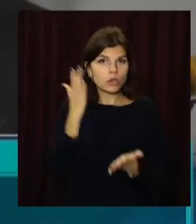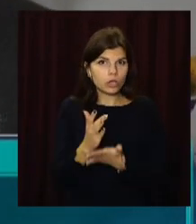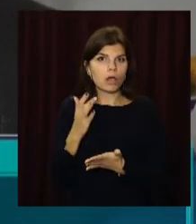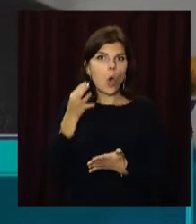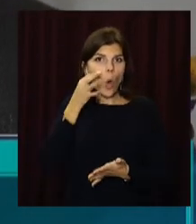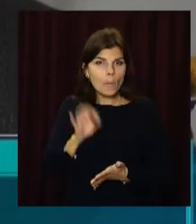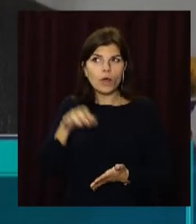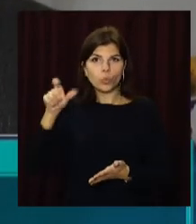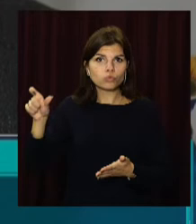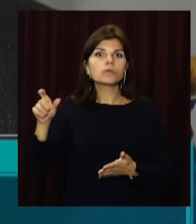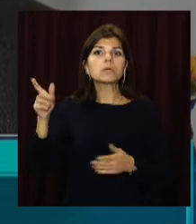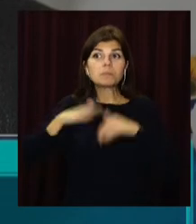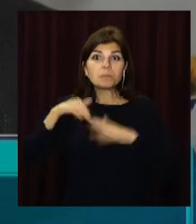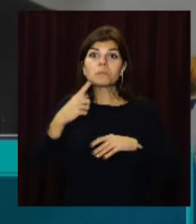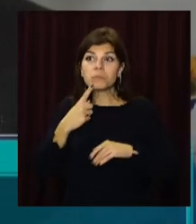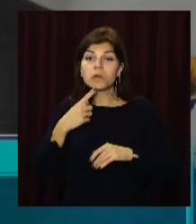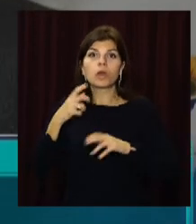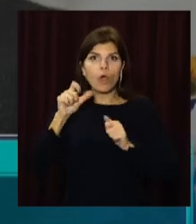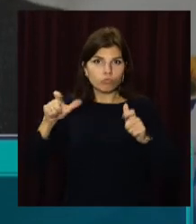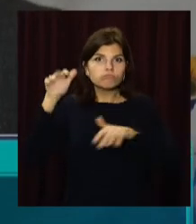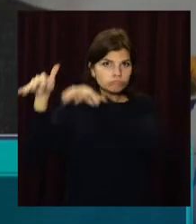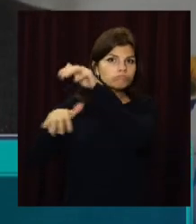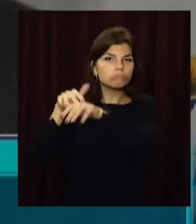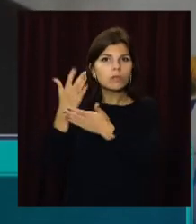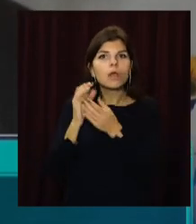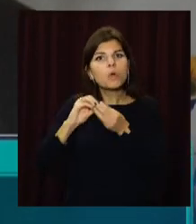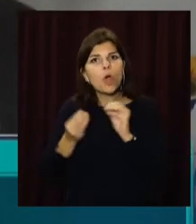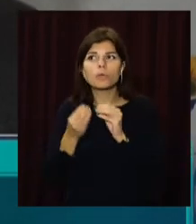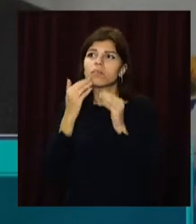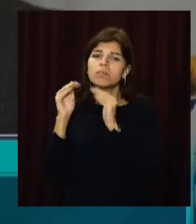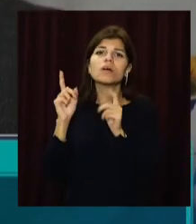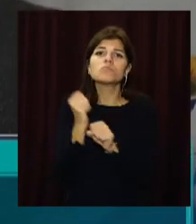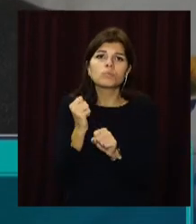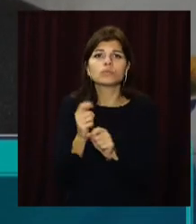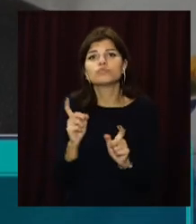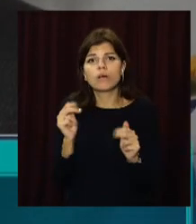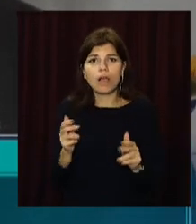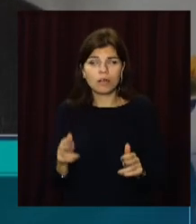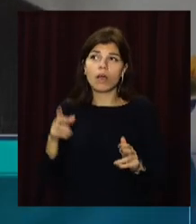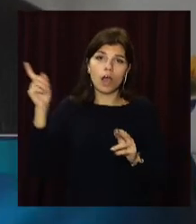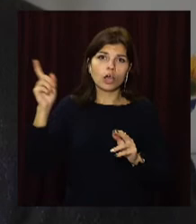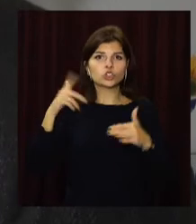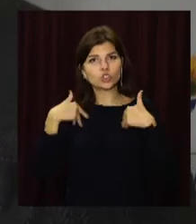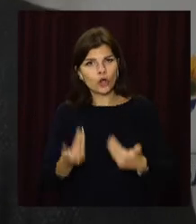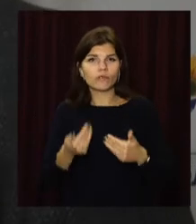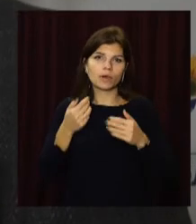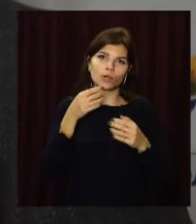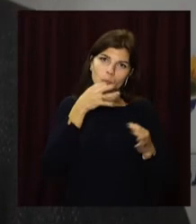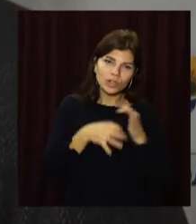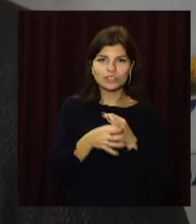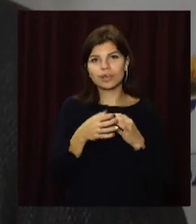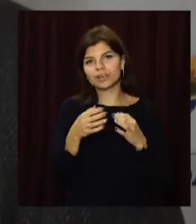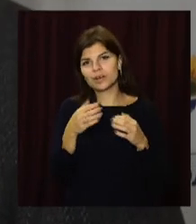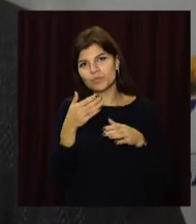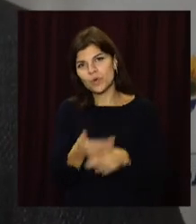відклик у людей, вони йдуть туди, ми допомагаємо їм вирішити, якісь проблеми, звісно, довше вирішуються, к сожалению, якісь швидко, оперативно